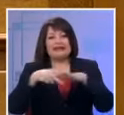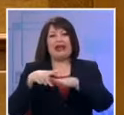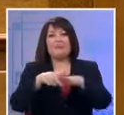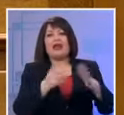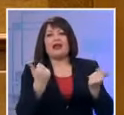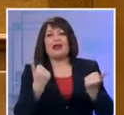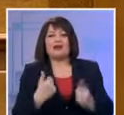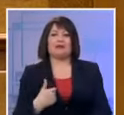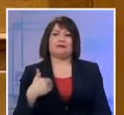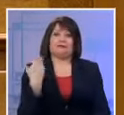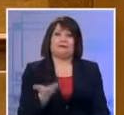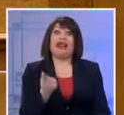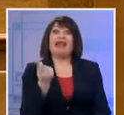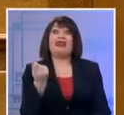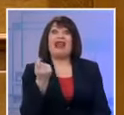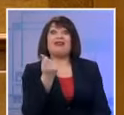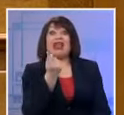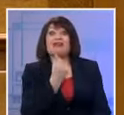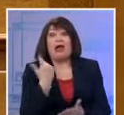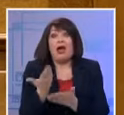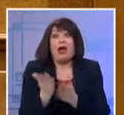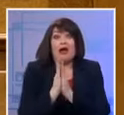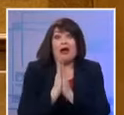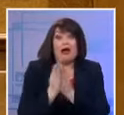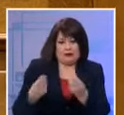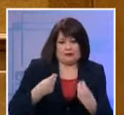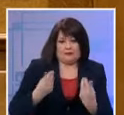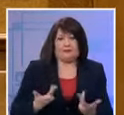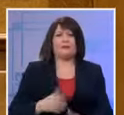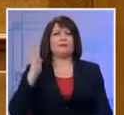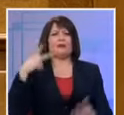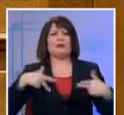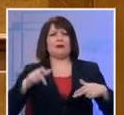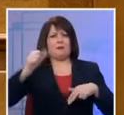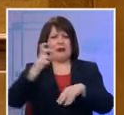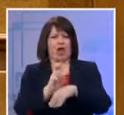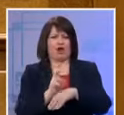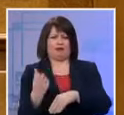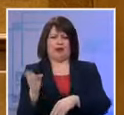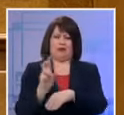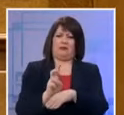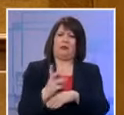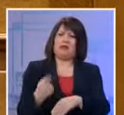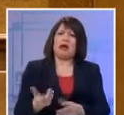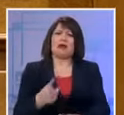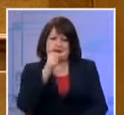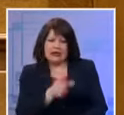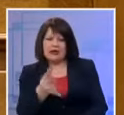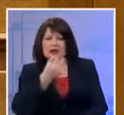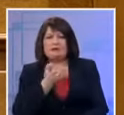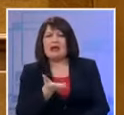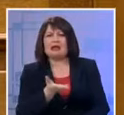και ζητά τα απεγνωσμένα ρευστότητα απ' έξω. Επί προηγουμένων κυβερνήσεων υπήρχαν πλεονάσματα. Αυτά με τα οποία κι εσείς